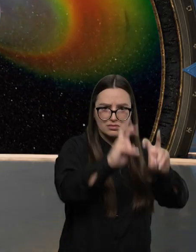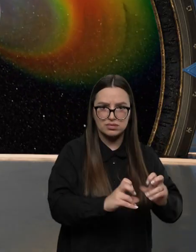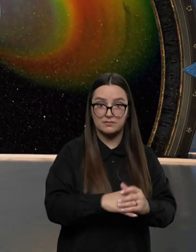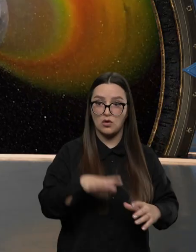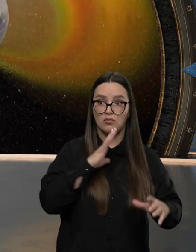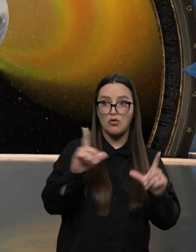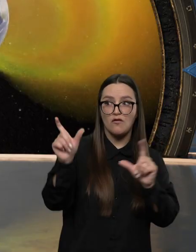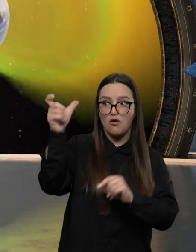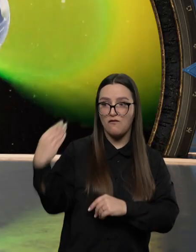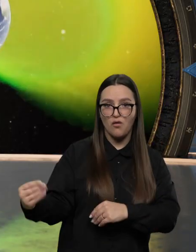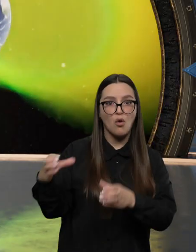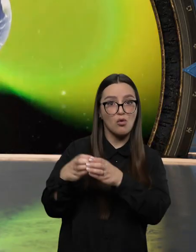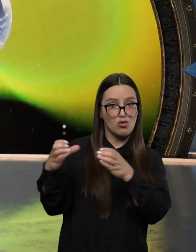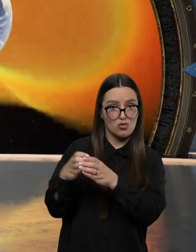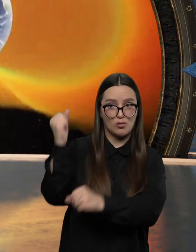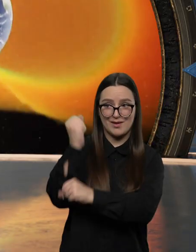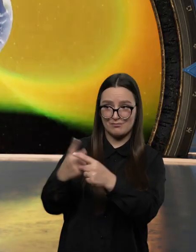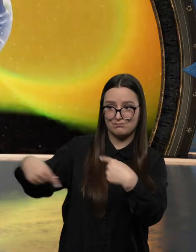gavo užduotį jo grupė